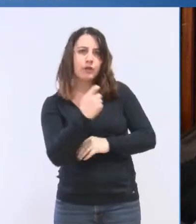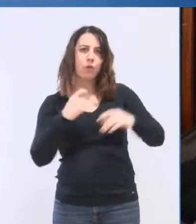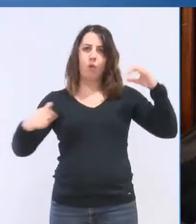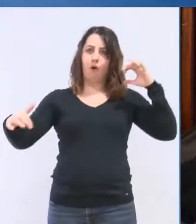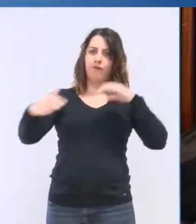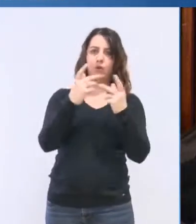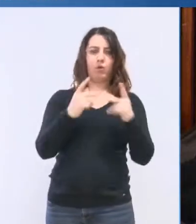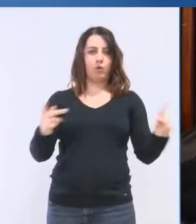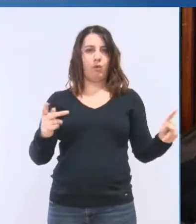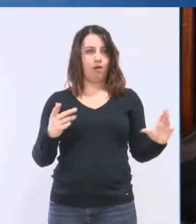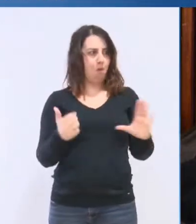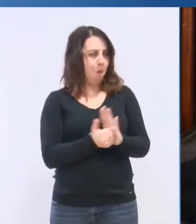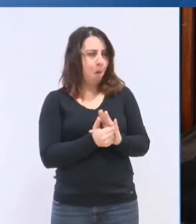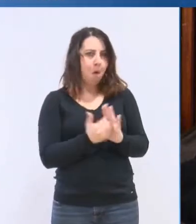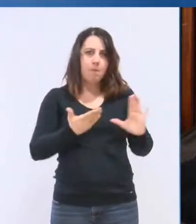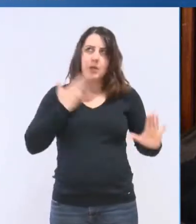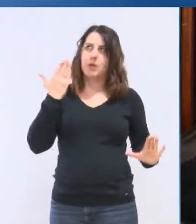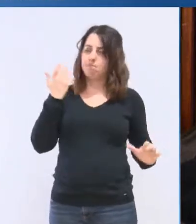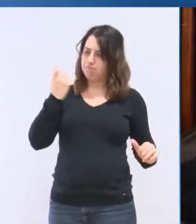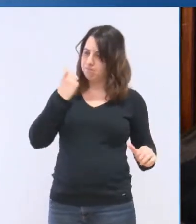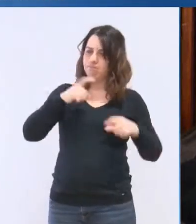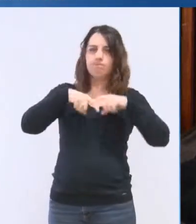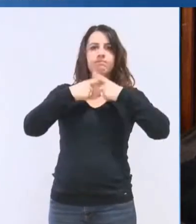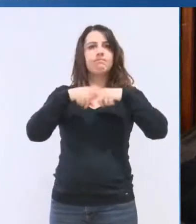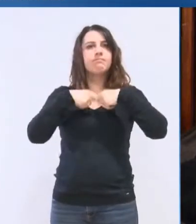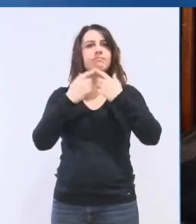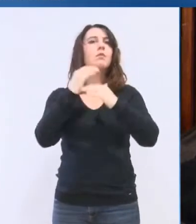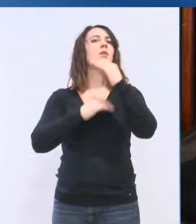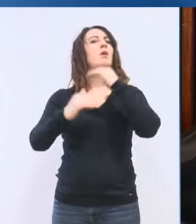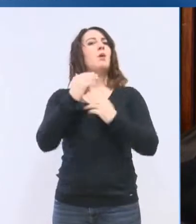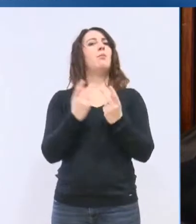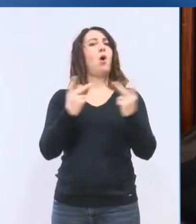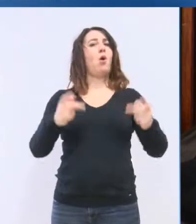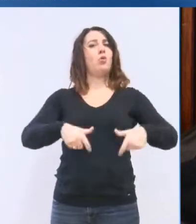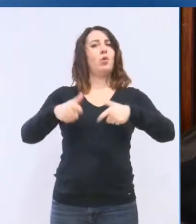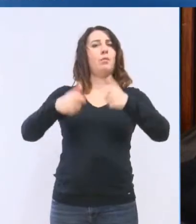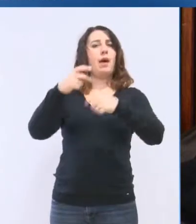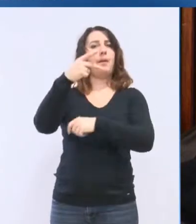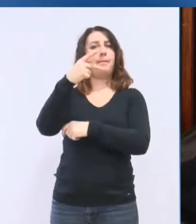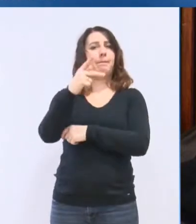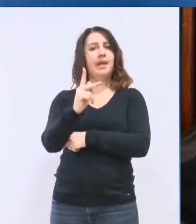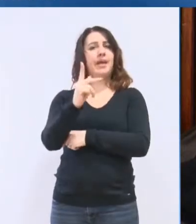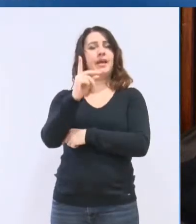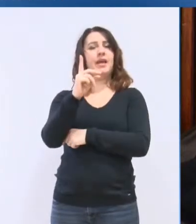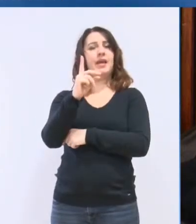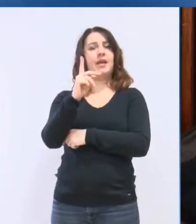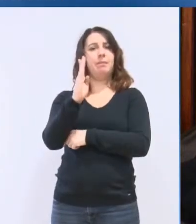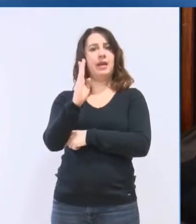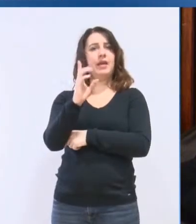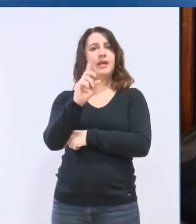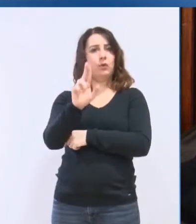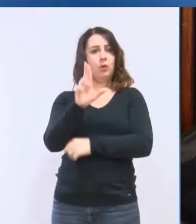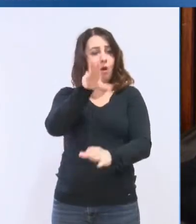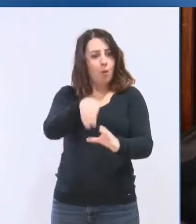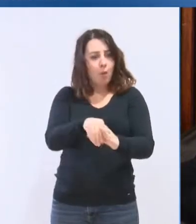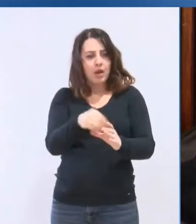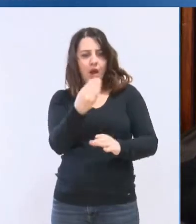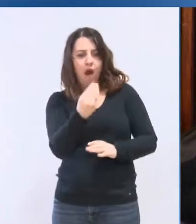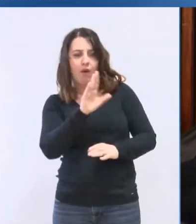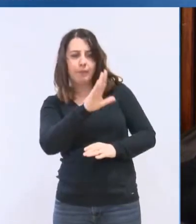l'environnement urbain? Comment, par exemple, le plan de développement urbain, le PDU, prend-il en compte les besoins de